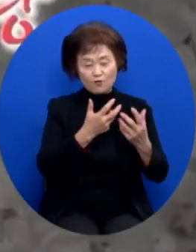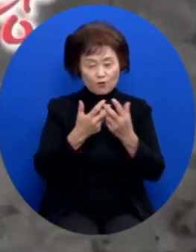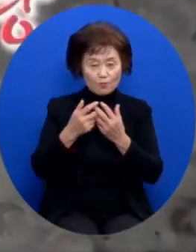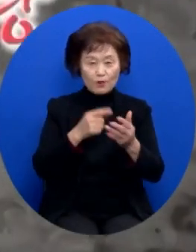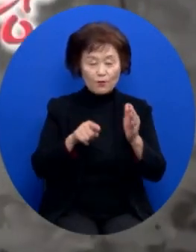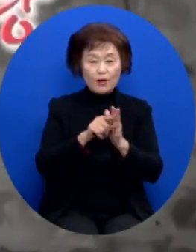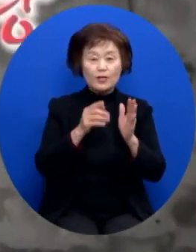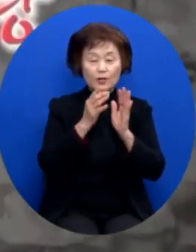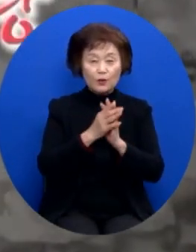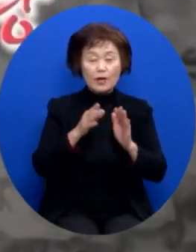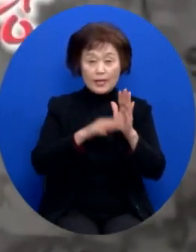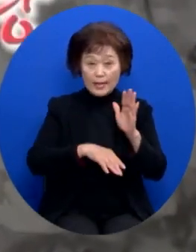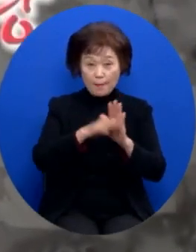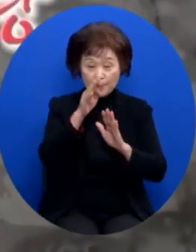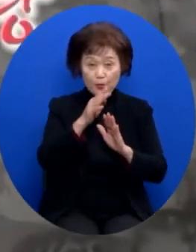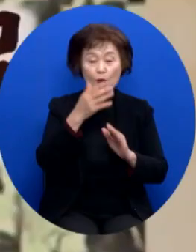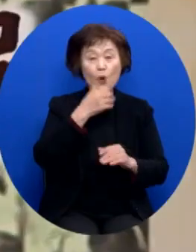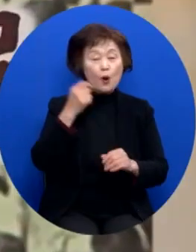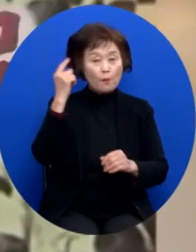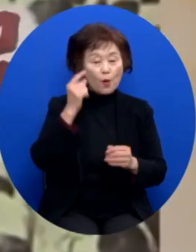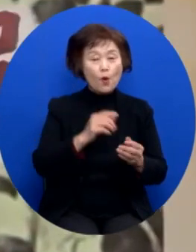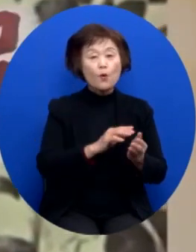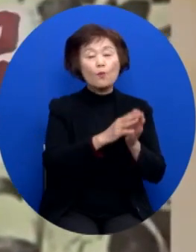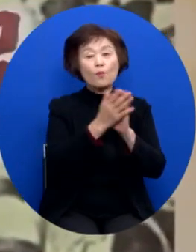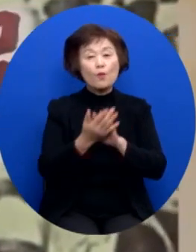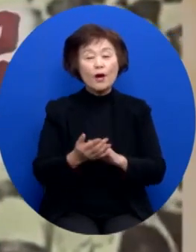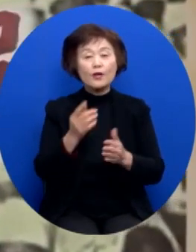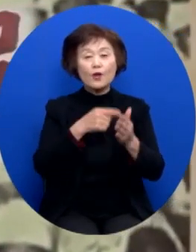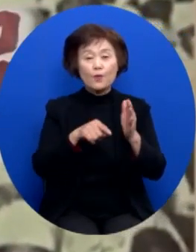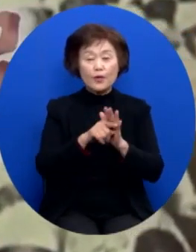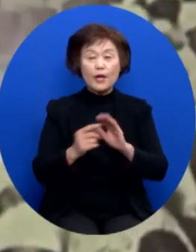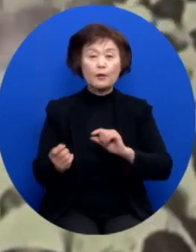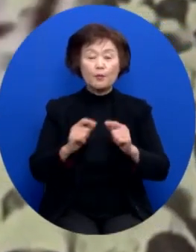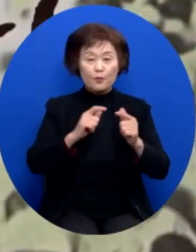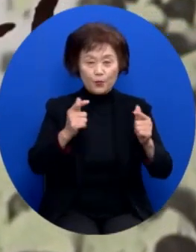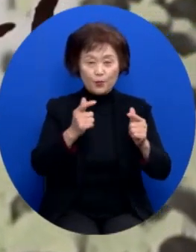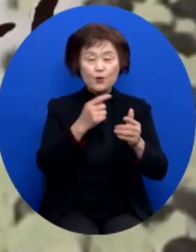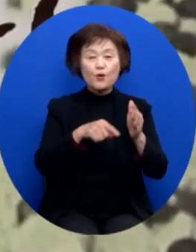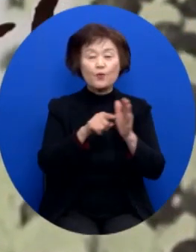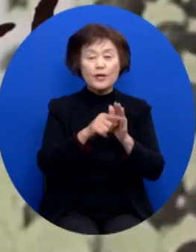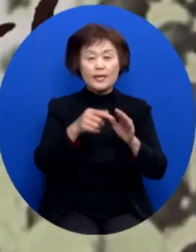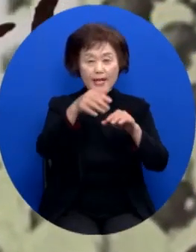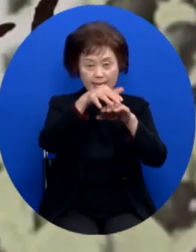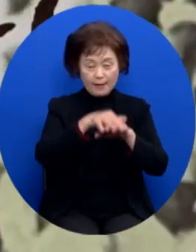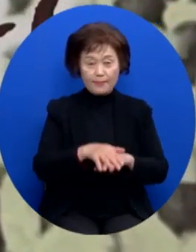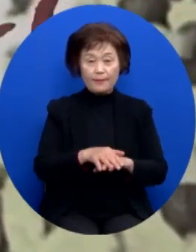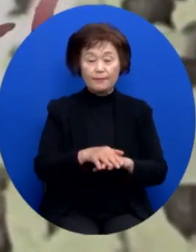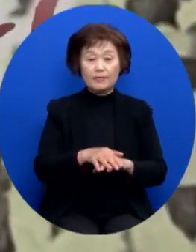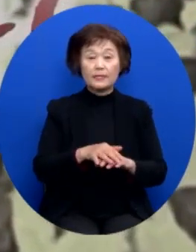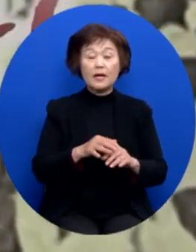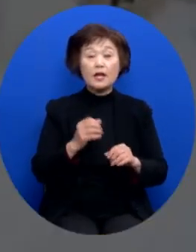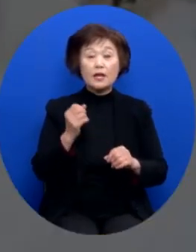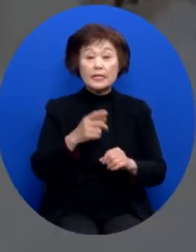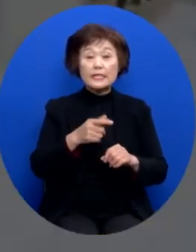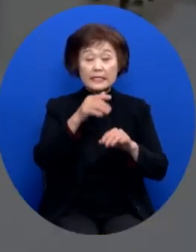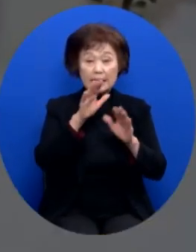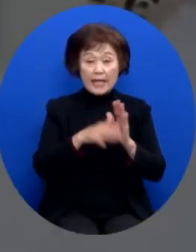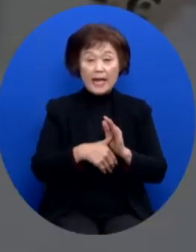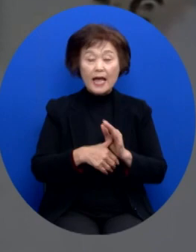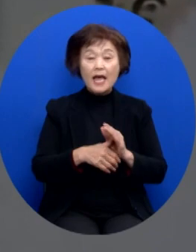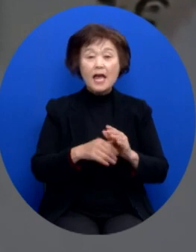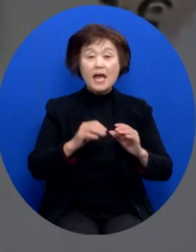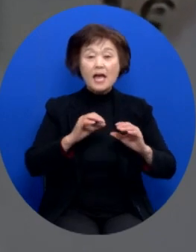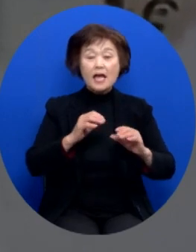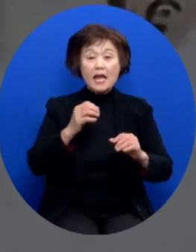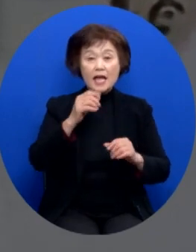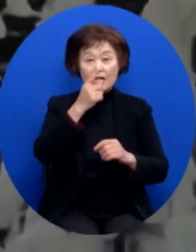남과 북의 복음화와 평화 통일, 부흥을 위해 기도하는 집회입니다. 6일 동안 진행하는 집회에서는